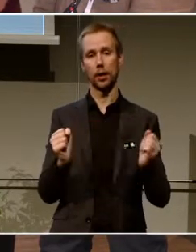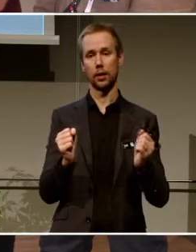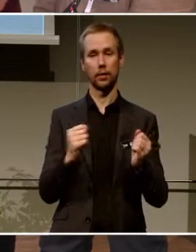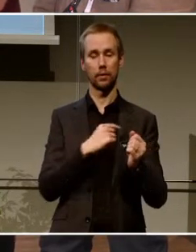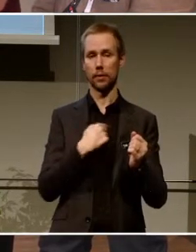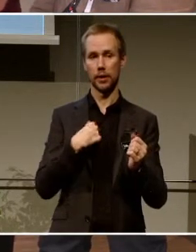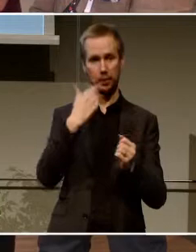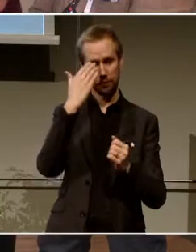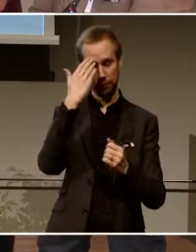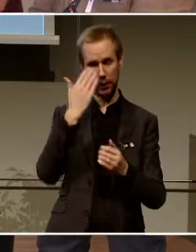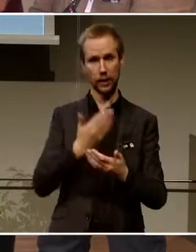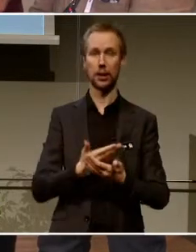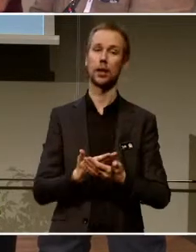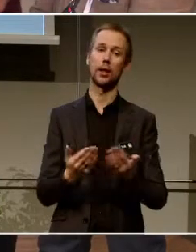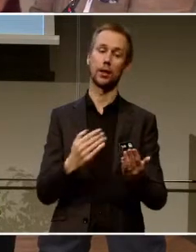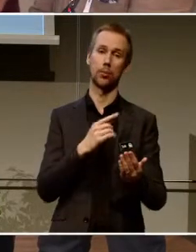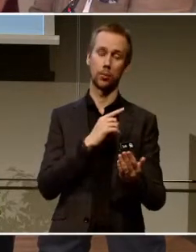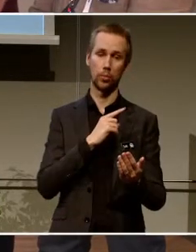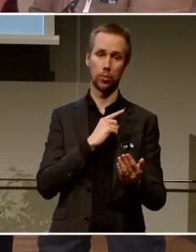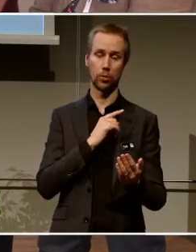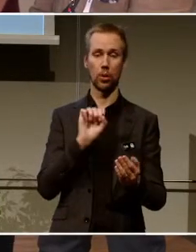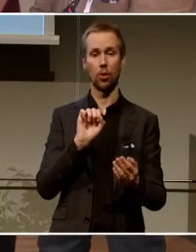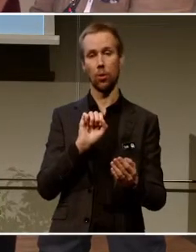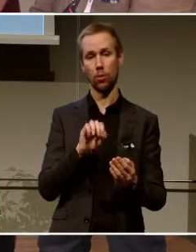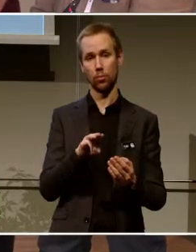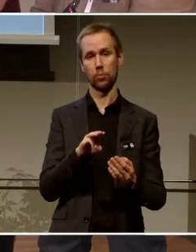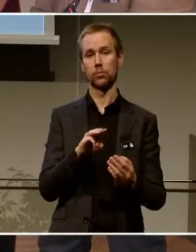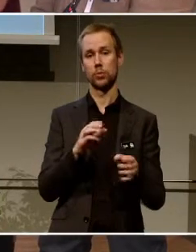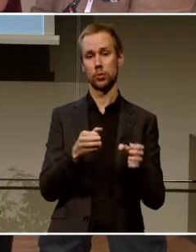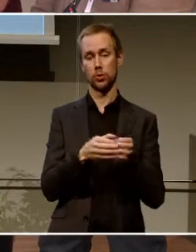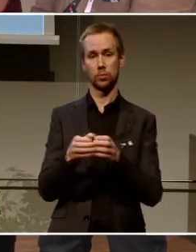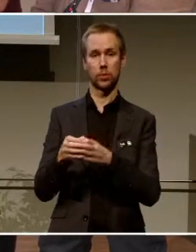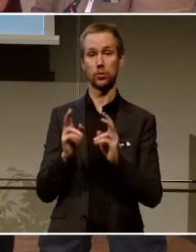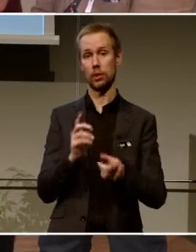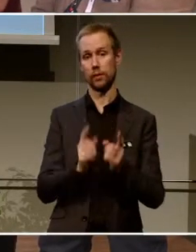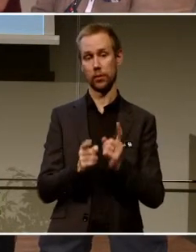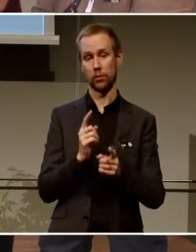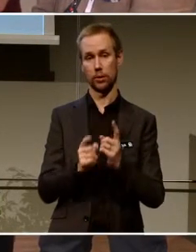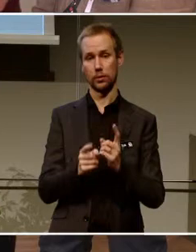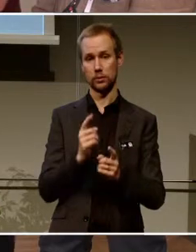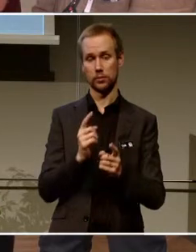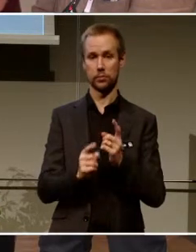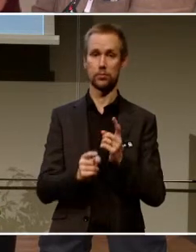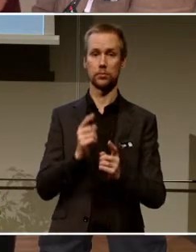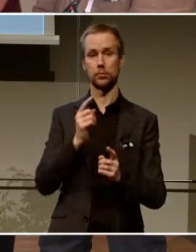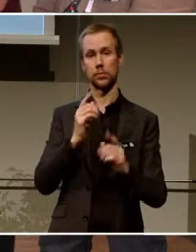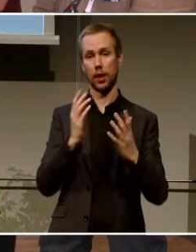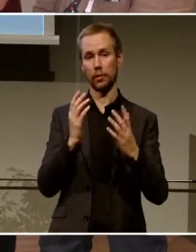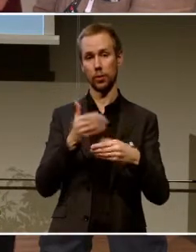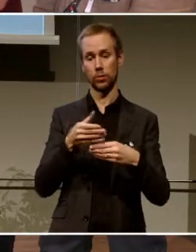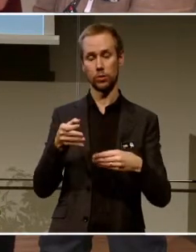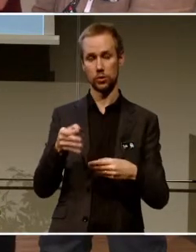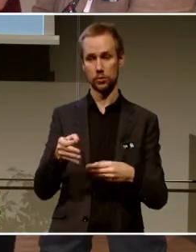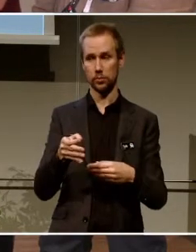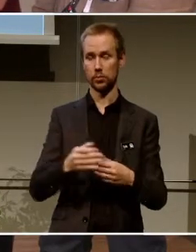inte jättemycket om grupperna som lever i ett potentiellt utanförskap. Vi vet inte vad de inte vet. Och du är väl mitt